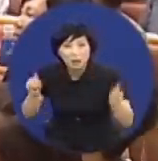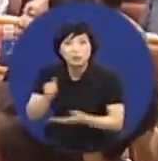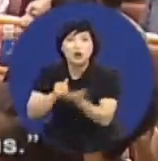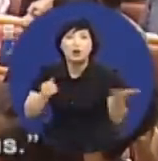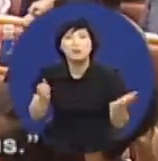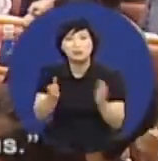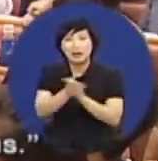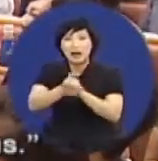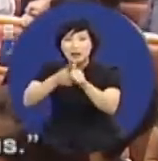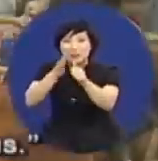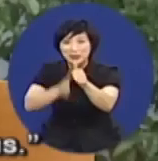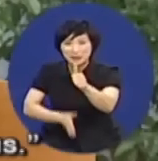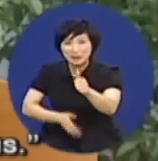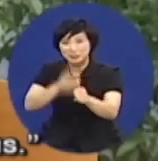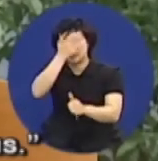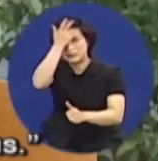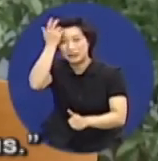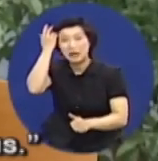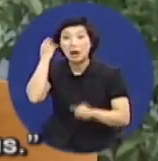言いましょう。